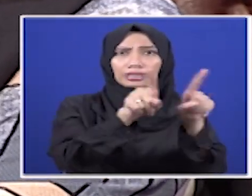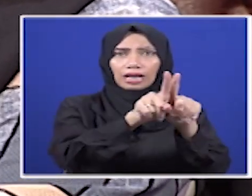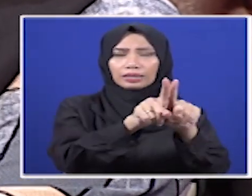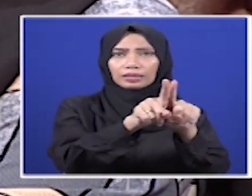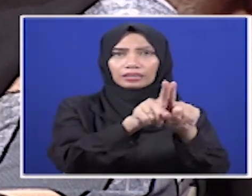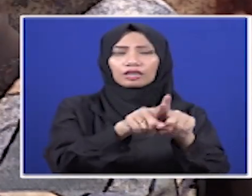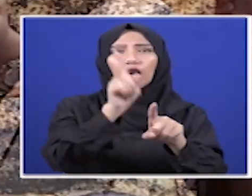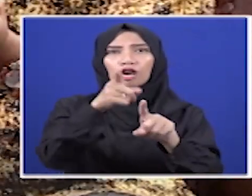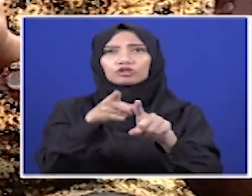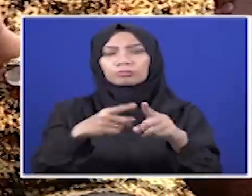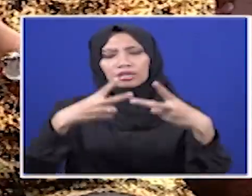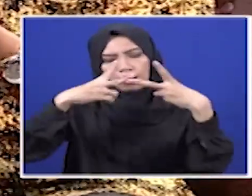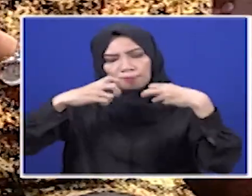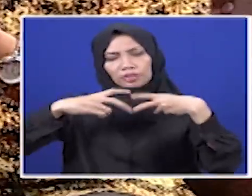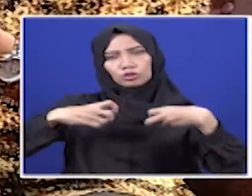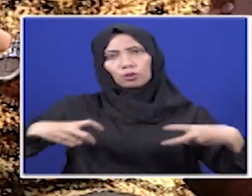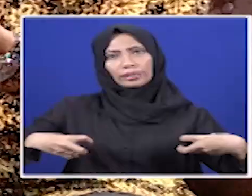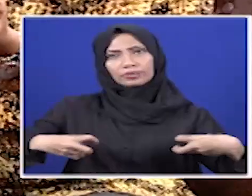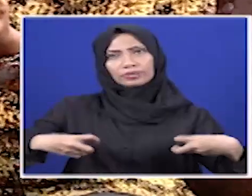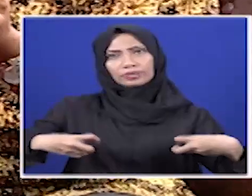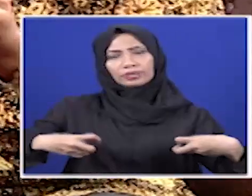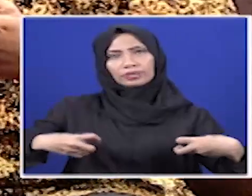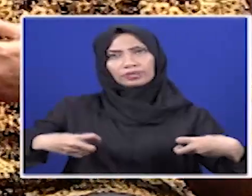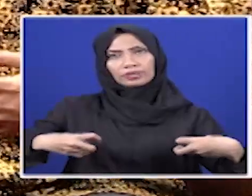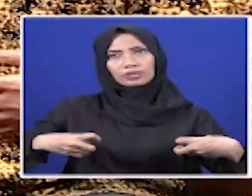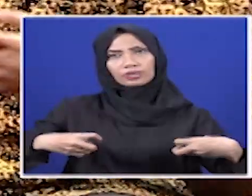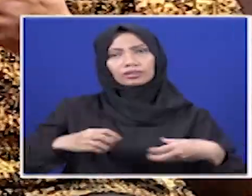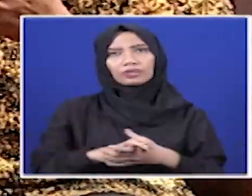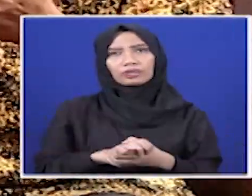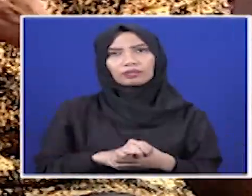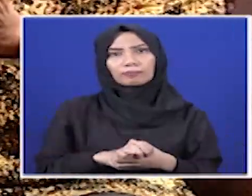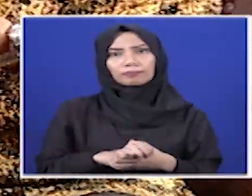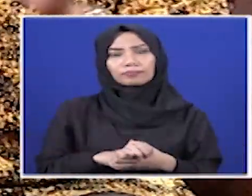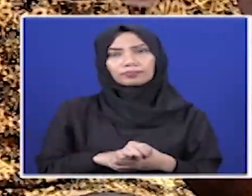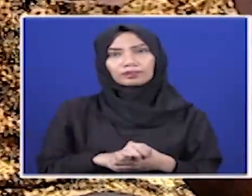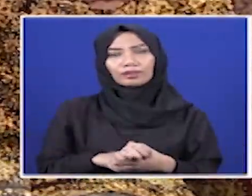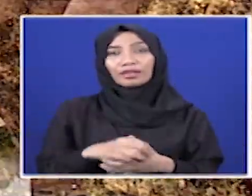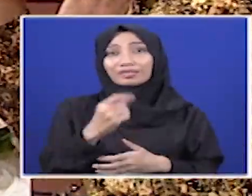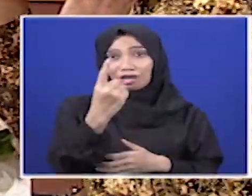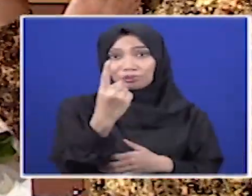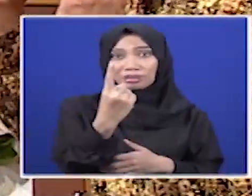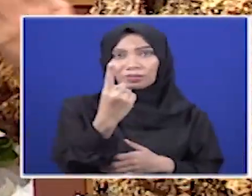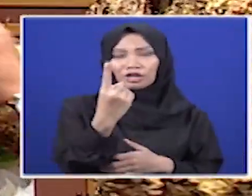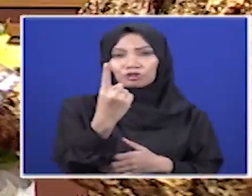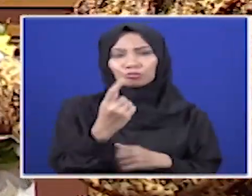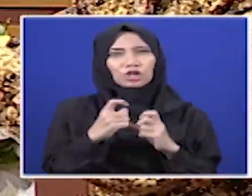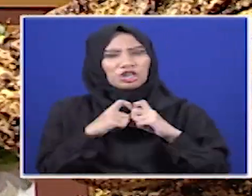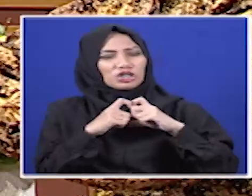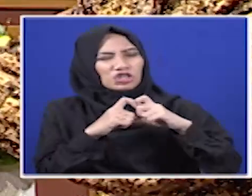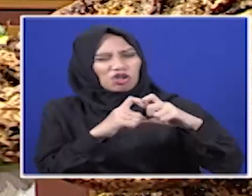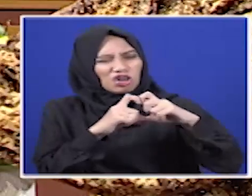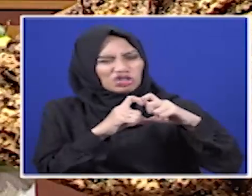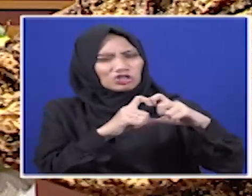harus bisa mengevaluasi Muhasabah diri Mengapa kalian kedua Oh yang pertama karena terlalu jatuh hati sehingga hilang Nalar jihadnya untuk